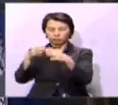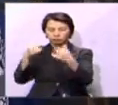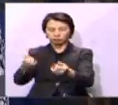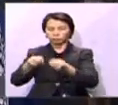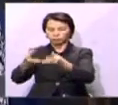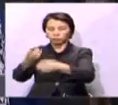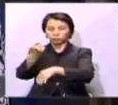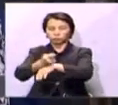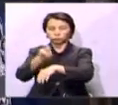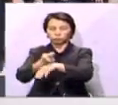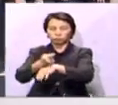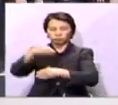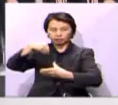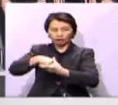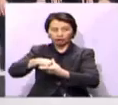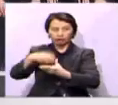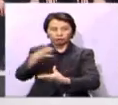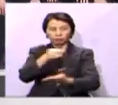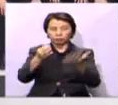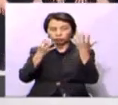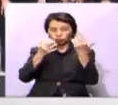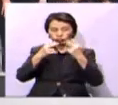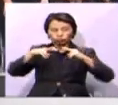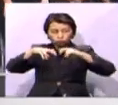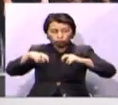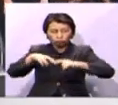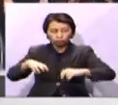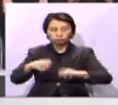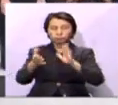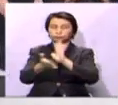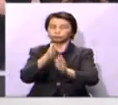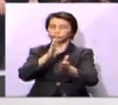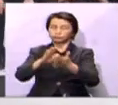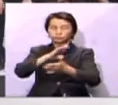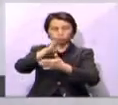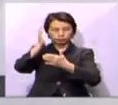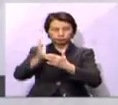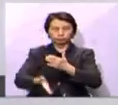diberi tugas dalaman sementara menunggu siasatan selesai.